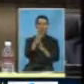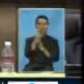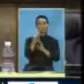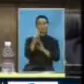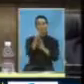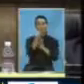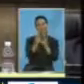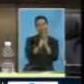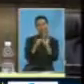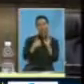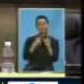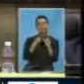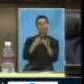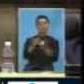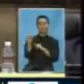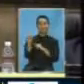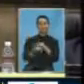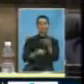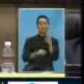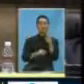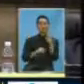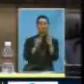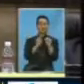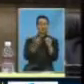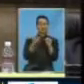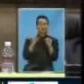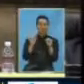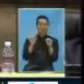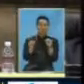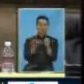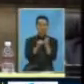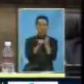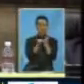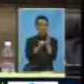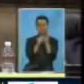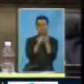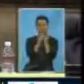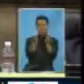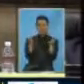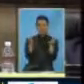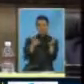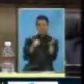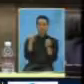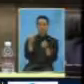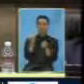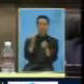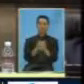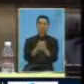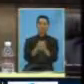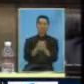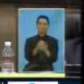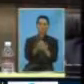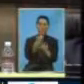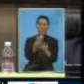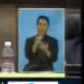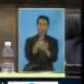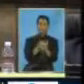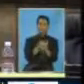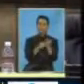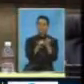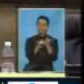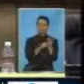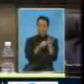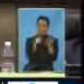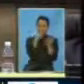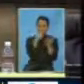ติตั้งกรรมาธิการวิสามัญซักถามจำนวน9คนนะคะเพื่อทำหน้าที่สรุปรวบรวมประเด็นและดำเนินการซักถามแทนสมาชิกโดยก